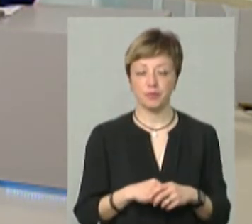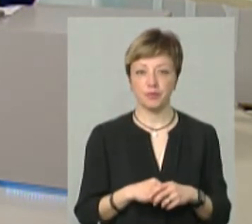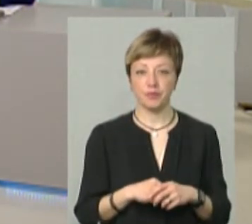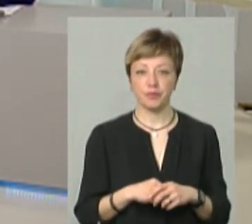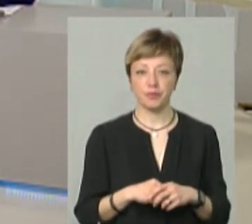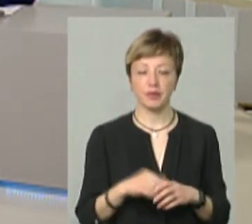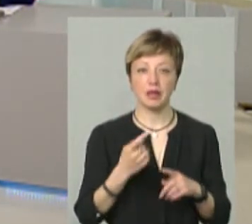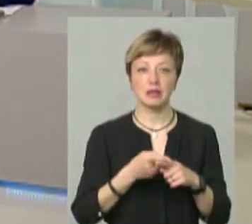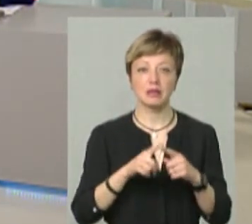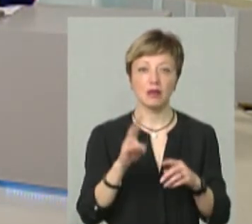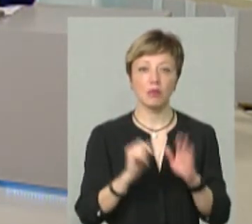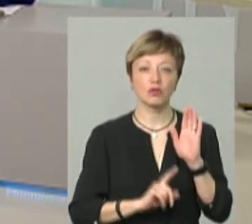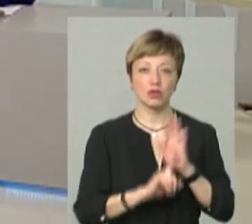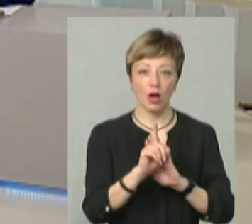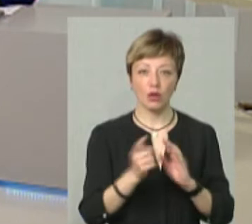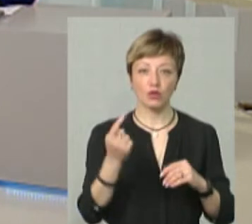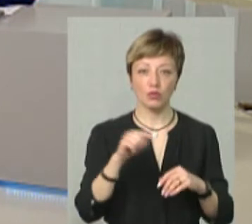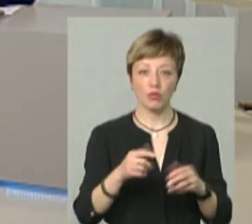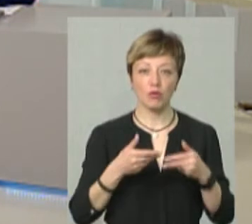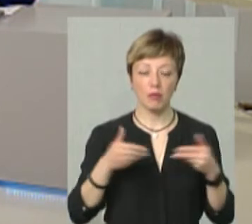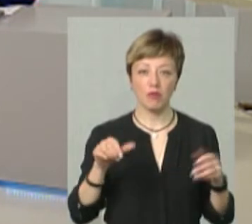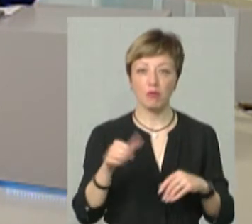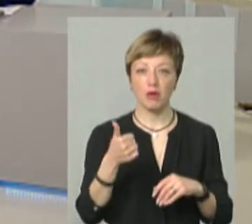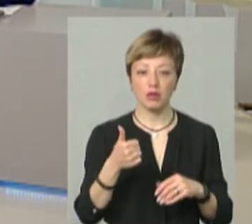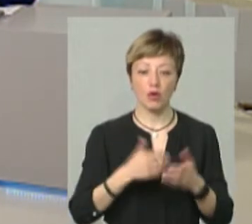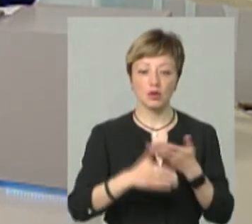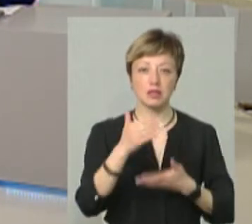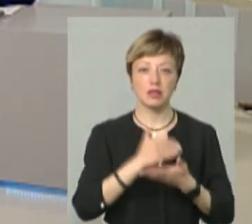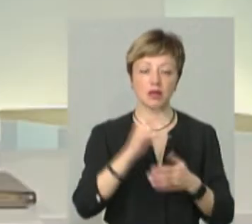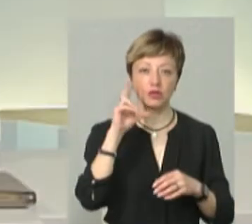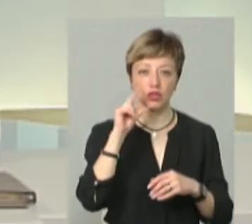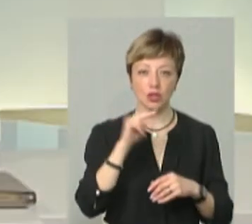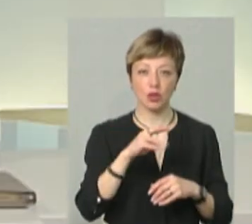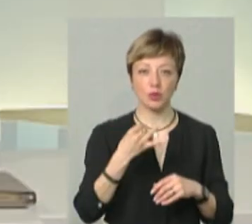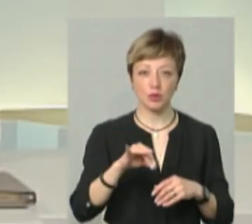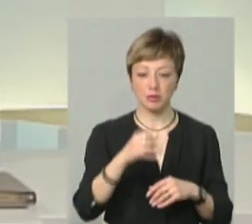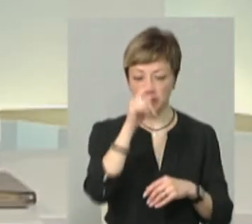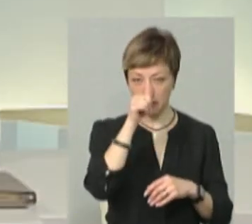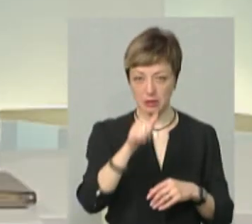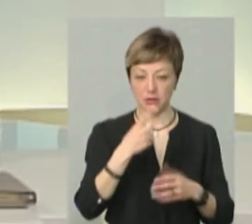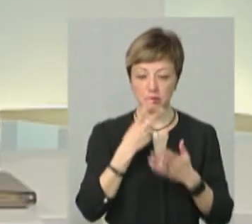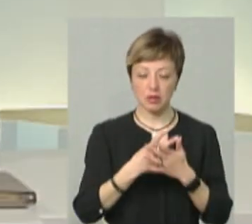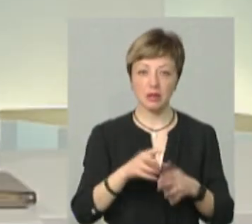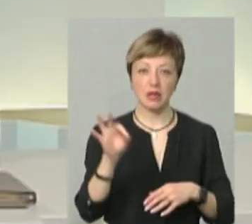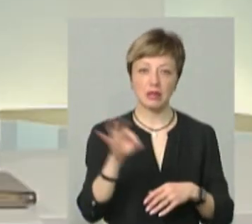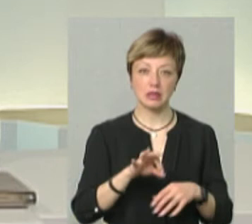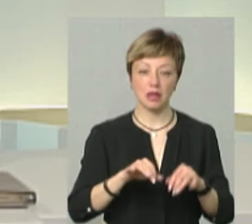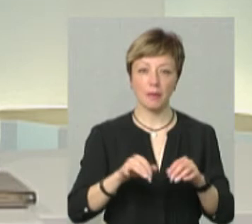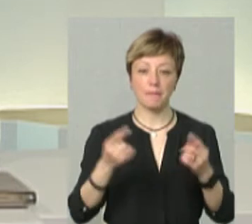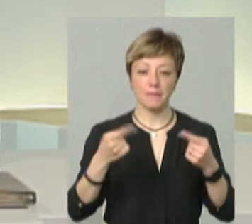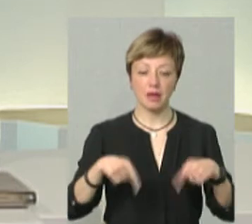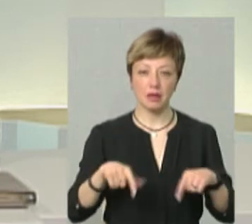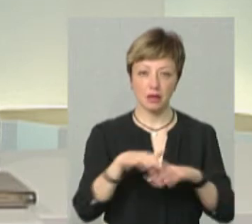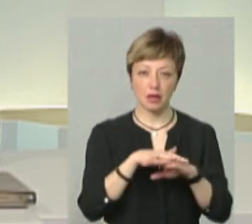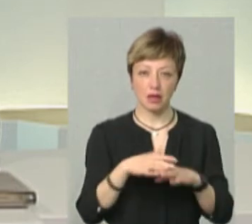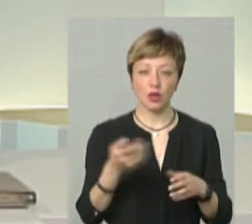військових дій. Це на початку. Тому ми в останні числа лютого місяця спостерігали таке різке падіння